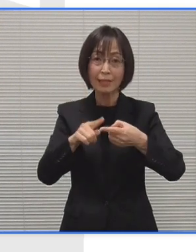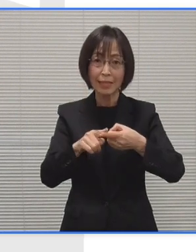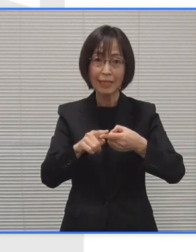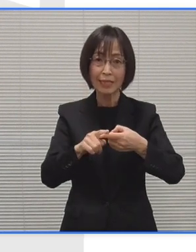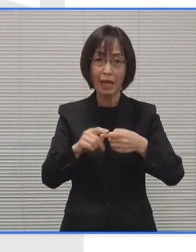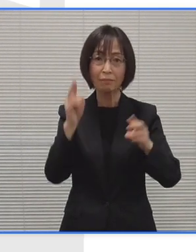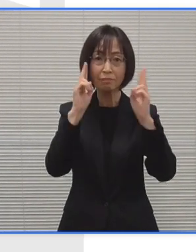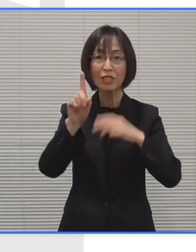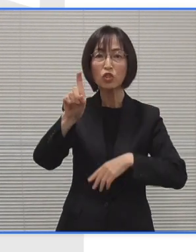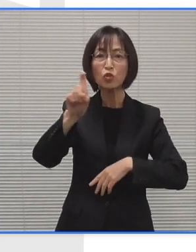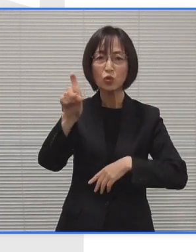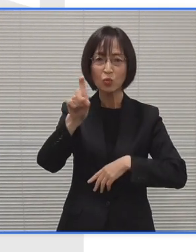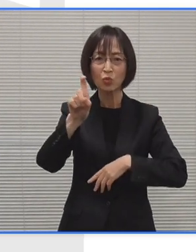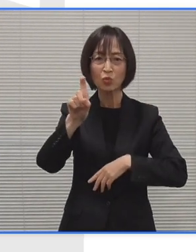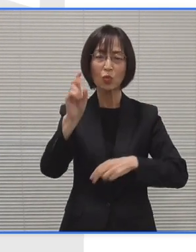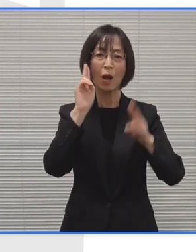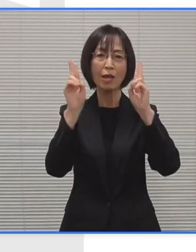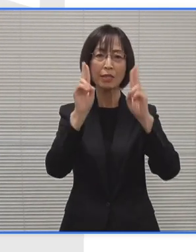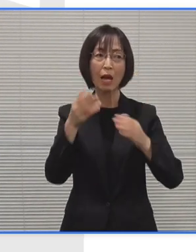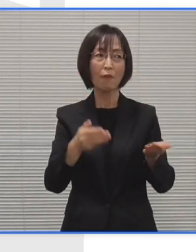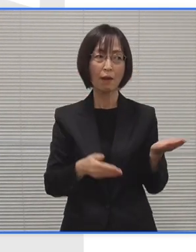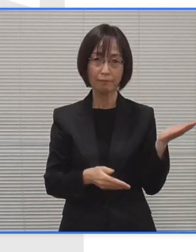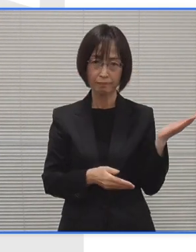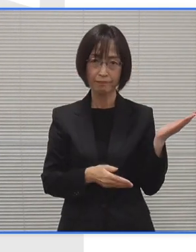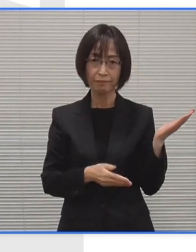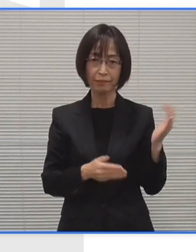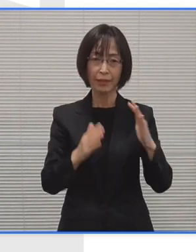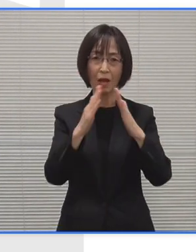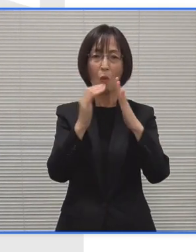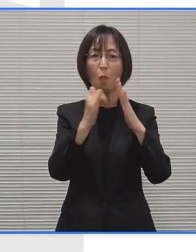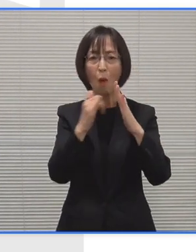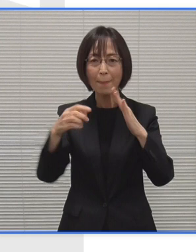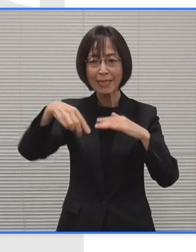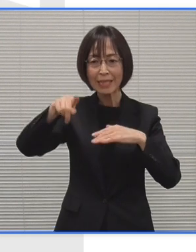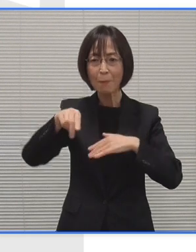業者はこちらになります。ファミリーマートさん、